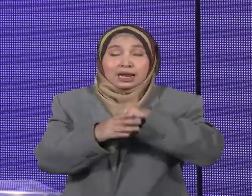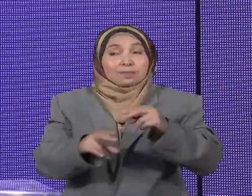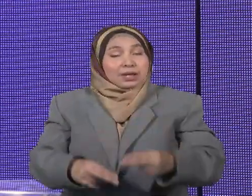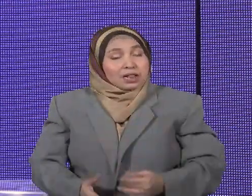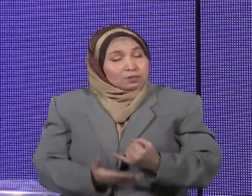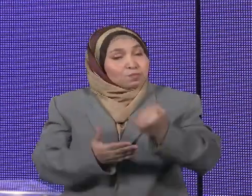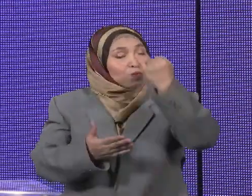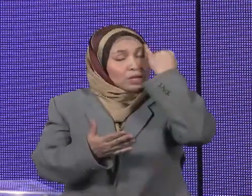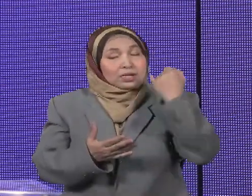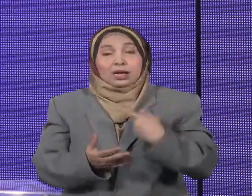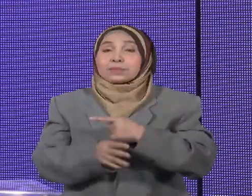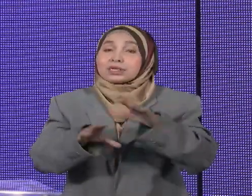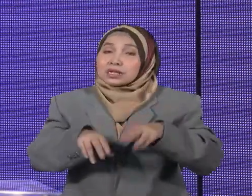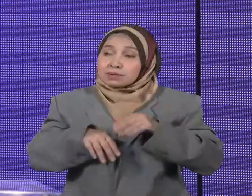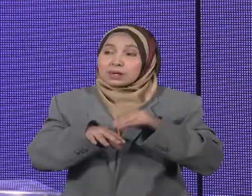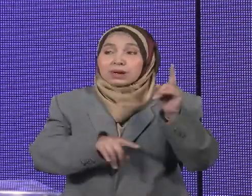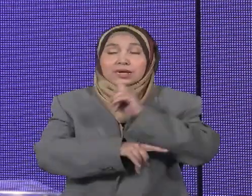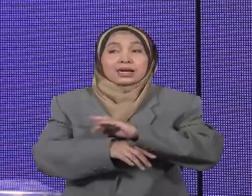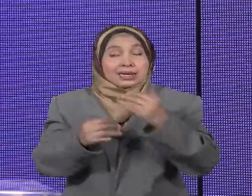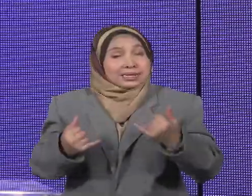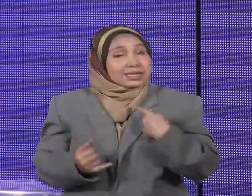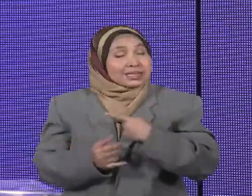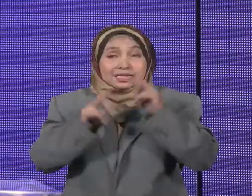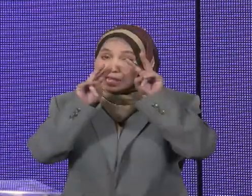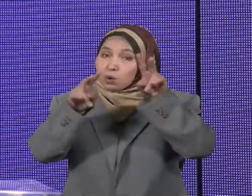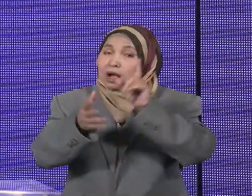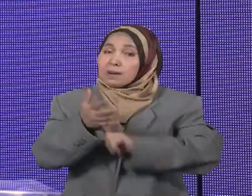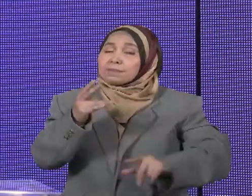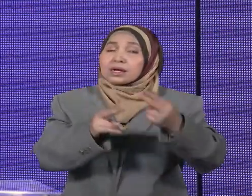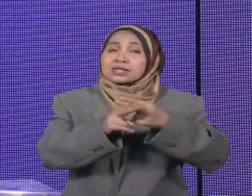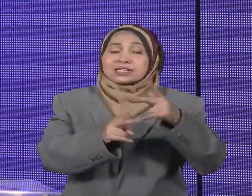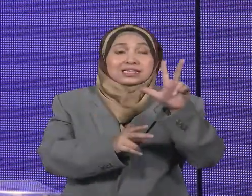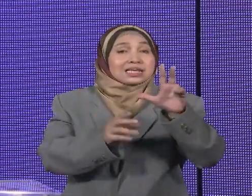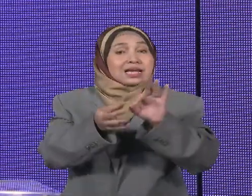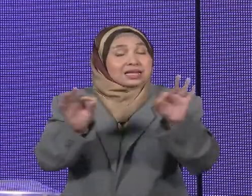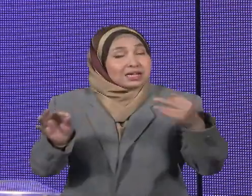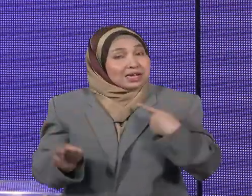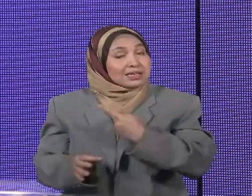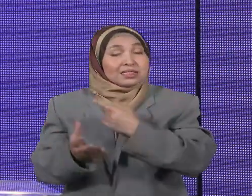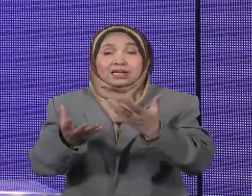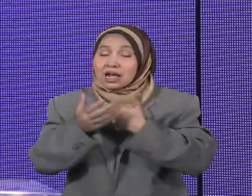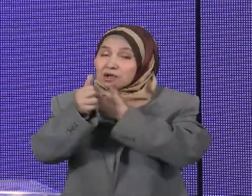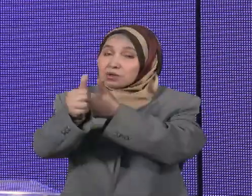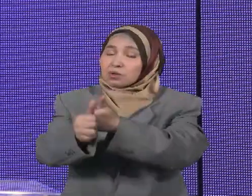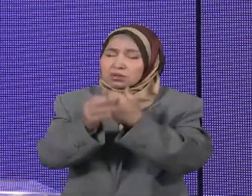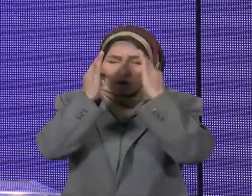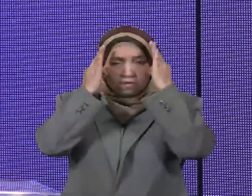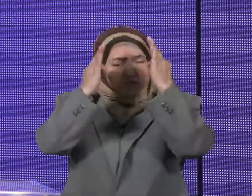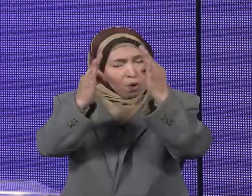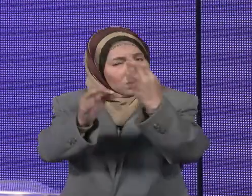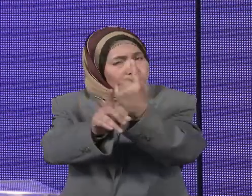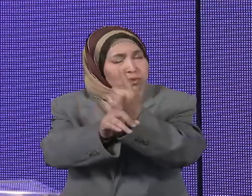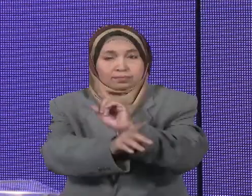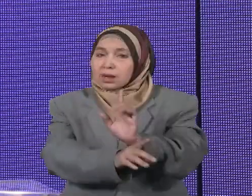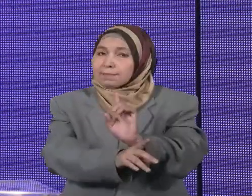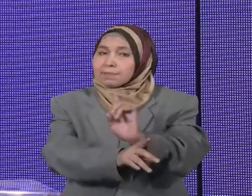hakim rabbi zidni ilma. Kita saksikan apakah ringkasan bagi tiga ayat yang kita ingin ikuti. Sila beri fokus betul-betul, jangan